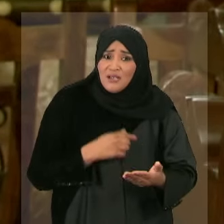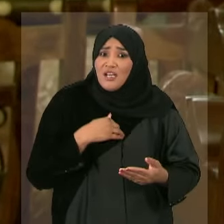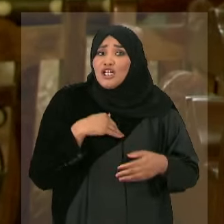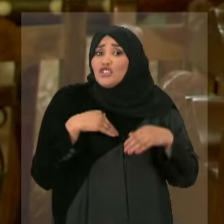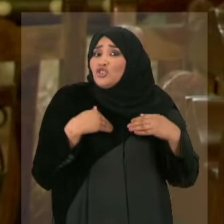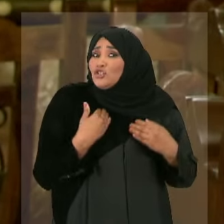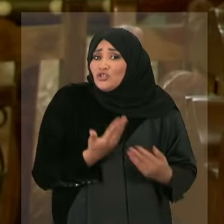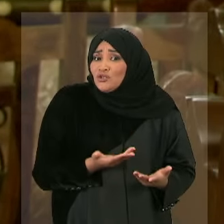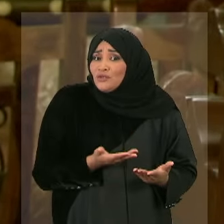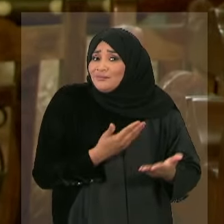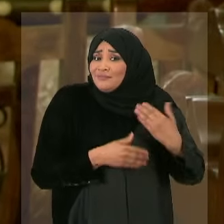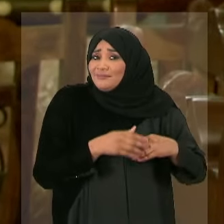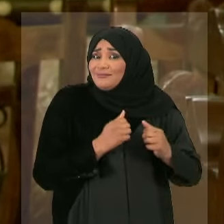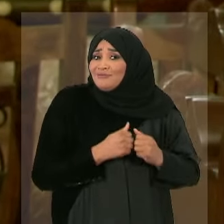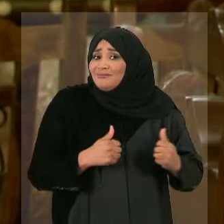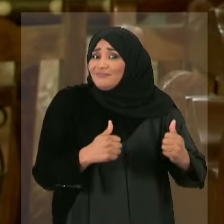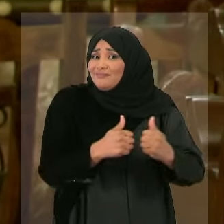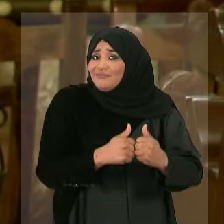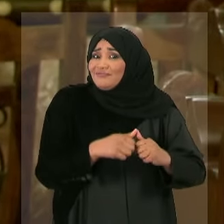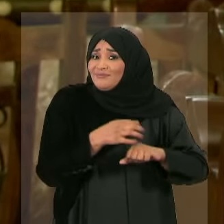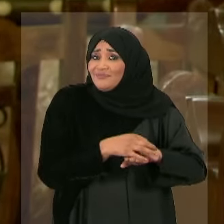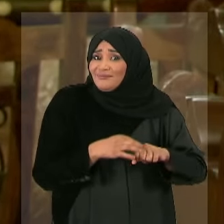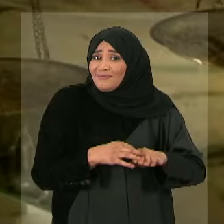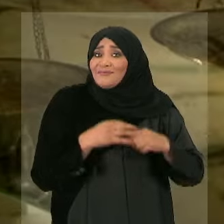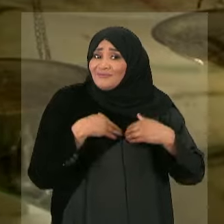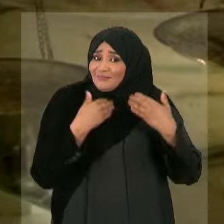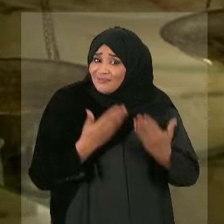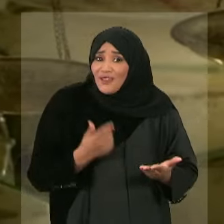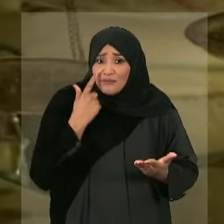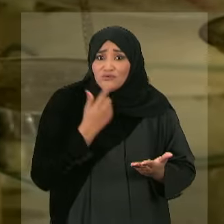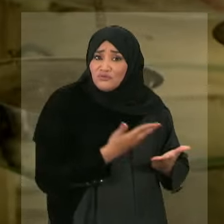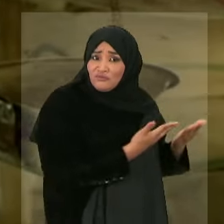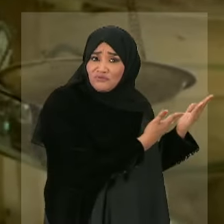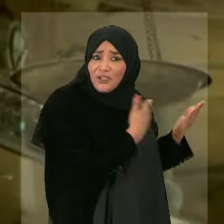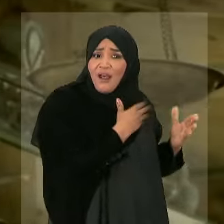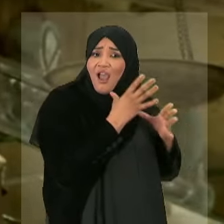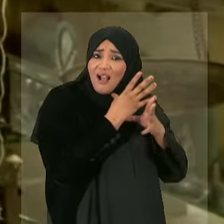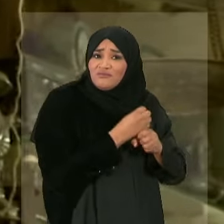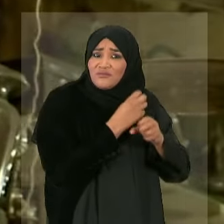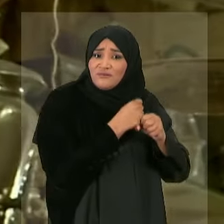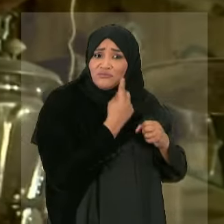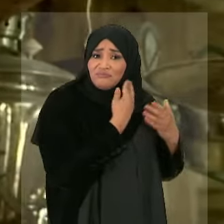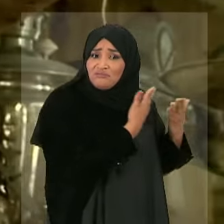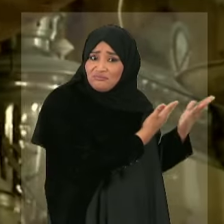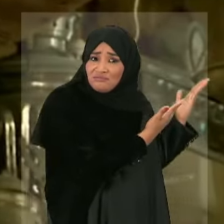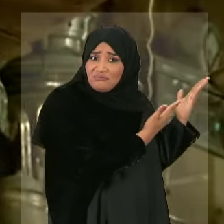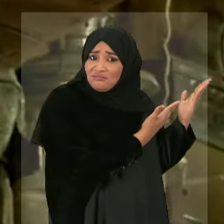واقاربنا، احنا بعد مترجم على ارض الحياه ارض الواقع، مشان هيك احنا بنحافظ على شغلاتنا. يا